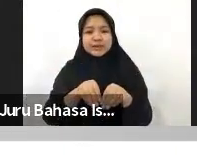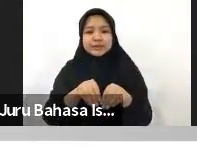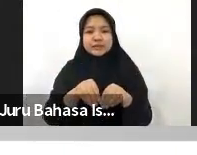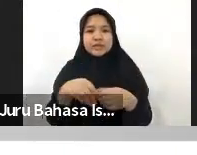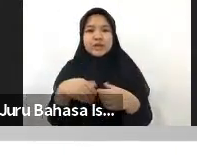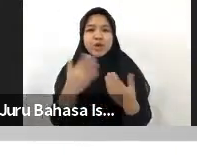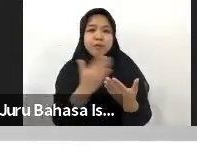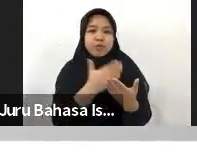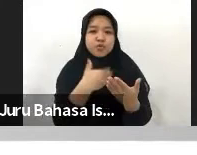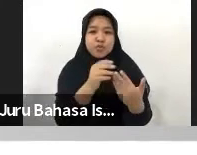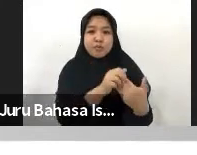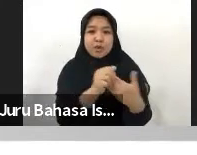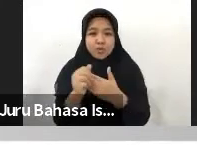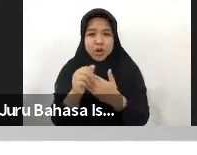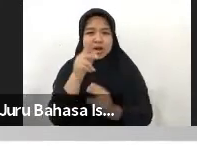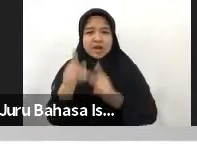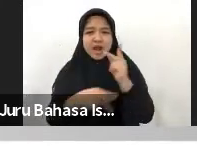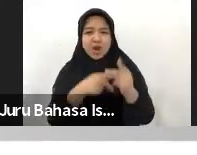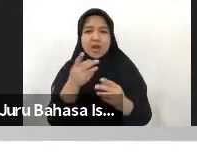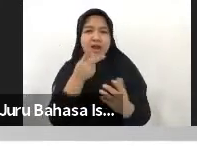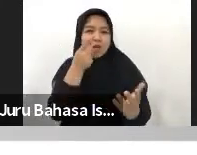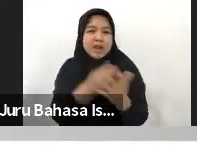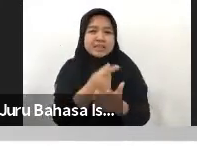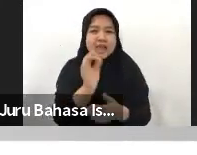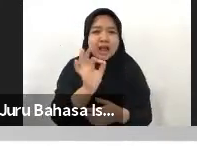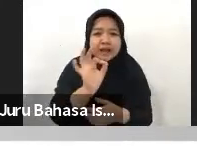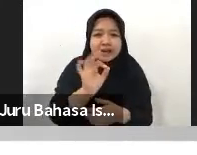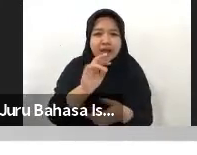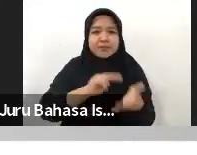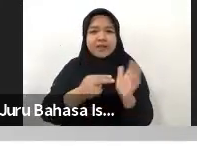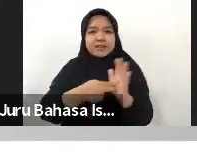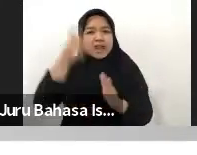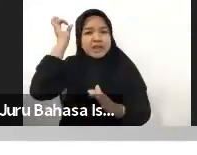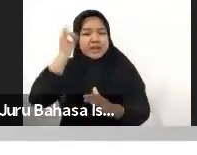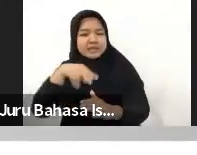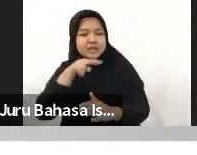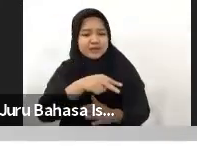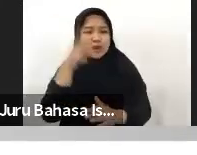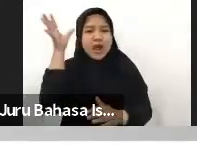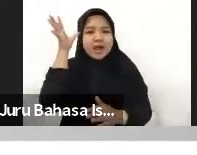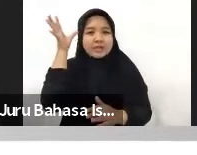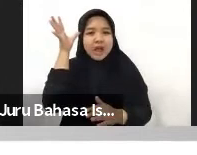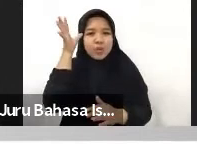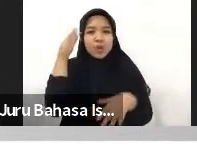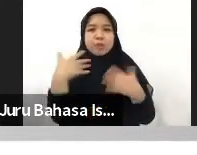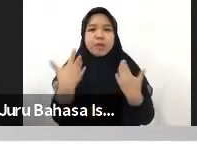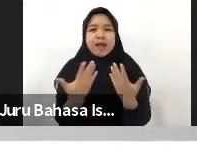buku panduan kalau tidak disertai rekomendasi, maka desa-desa pasti juga belum tahu